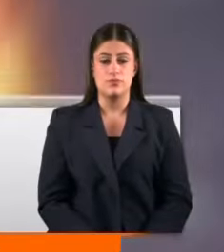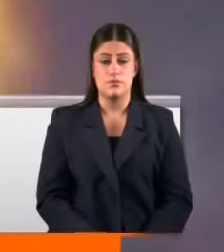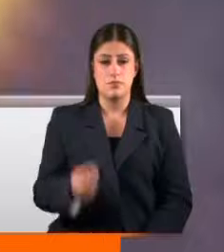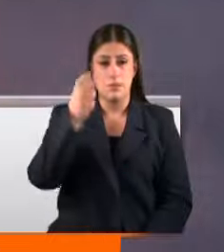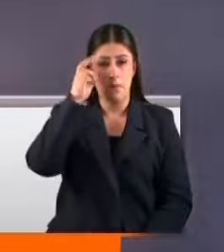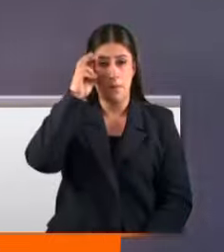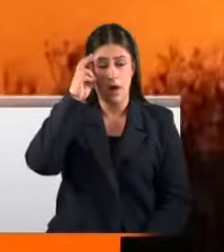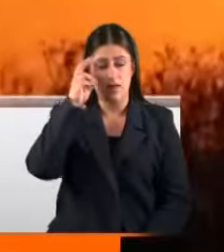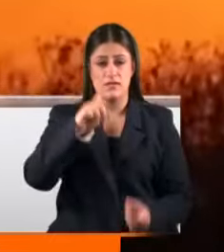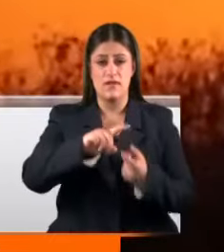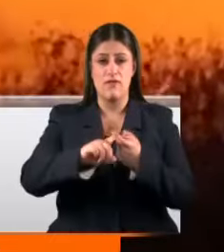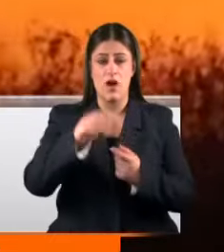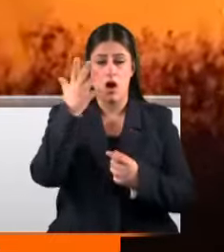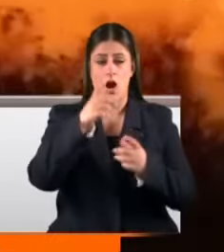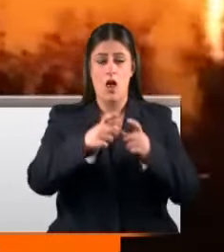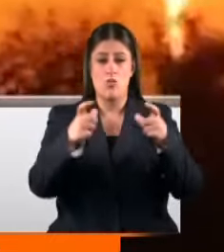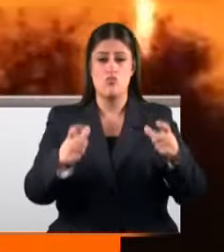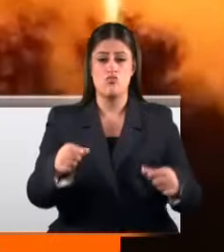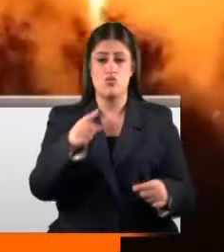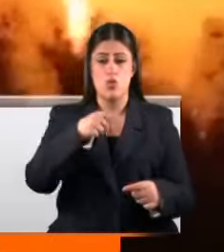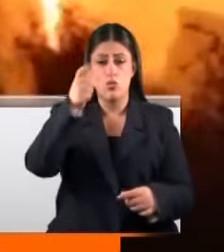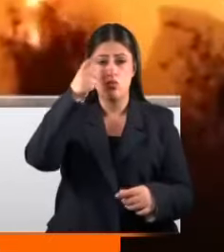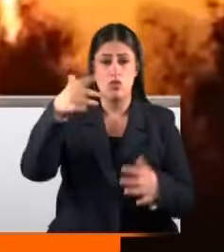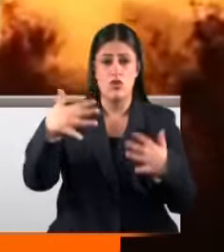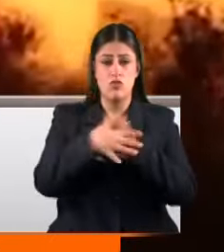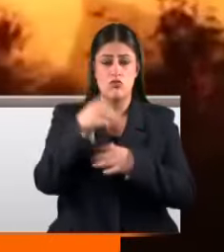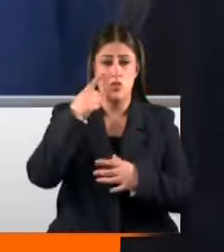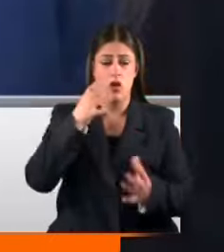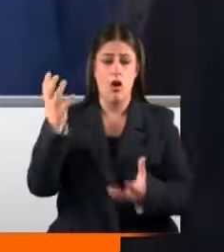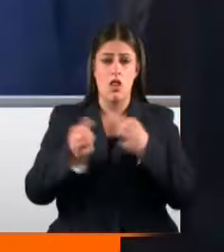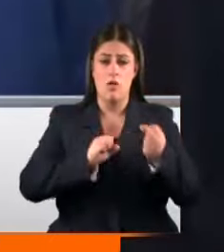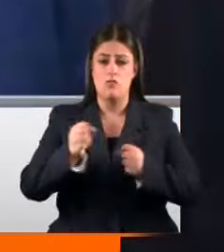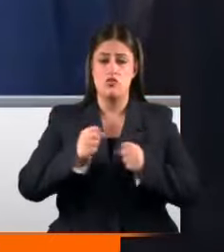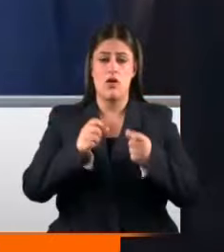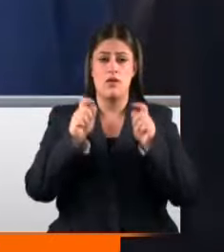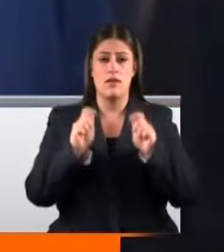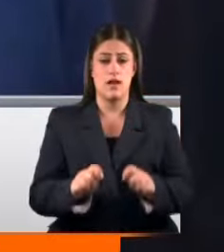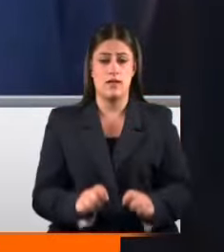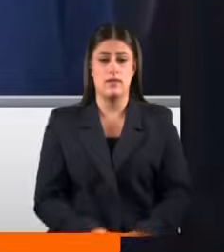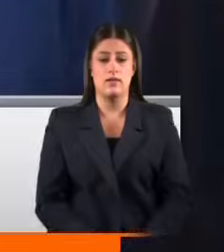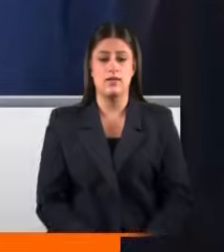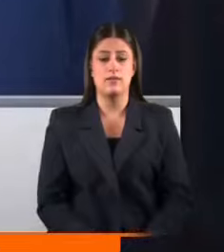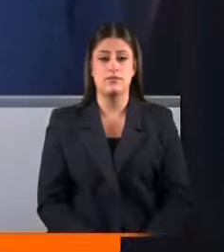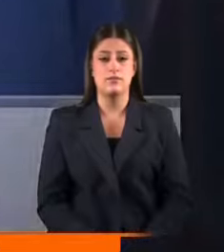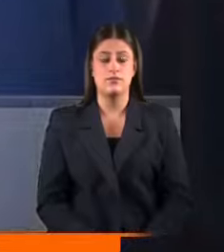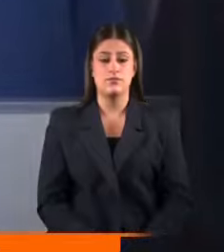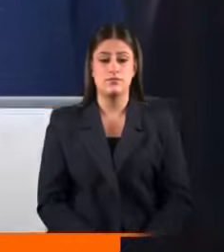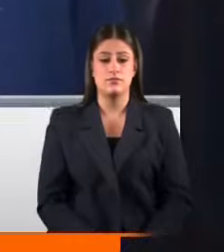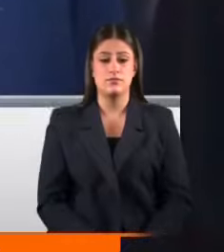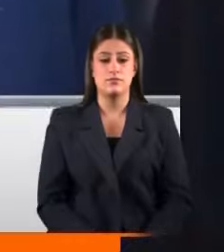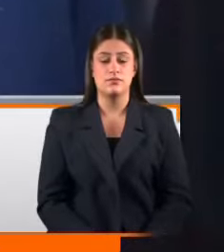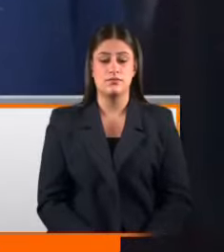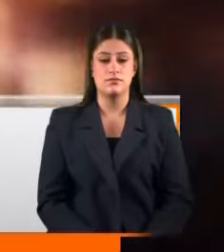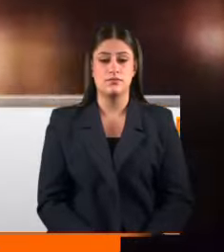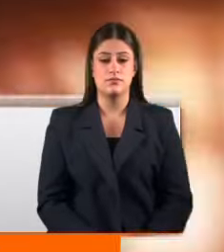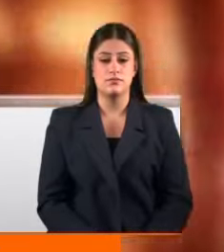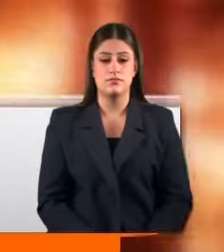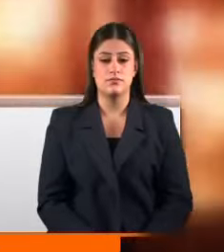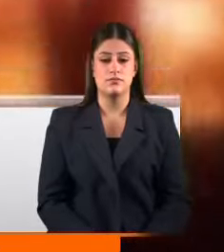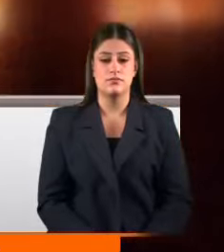Manisa ve Karabük. Türkiye gece boyu alevlerle mücadele etti. Burada 4 gündür uyumayan arkadaşlarımız